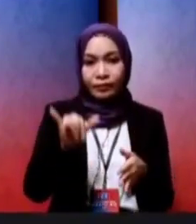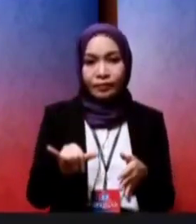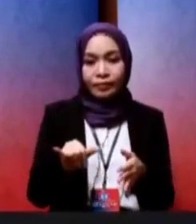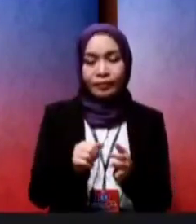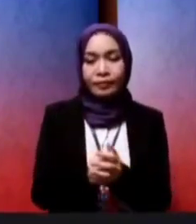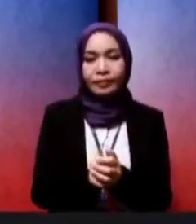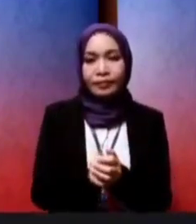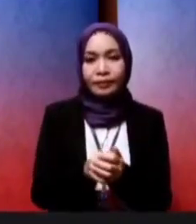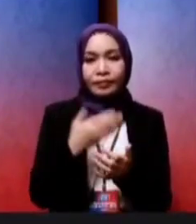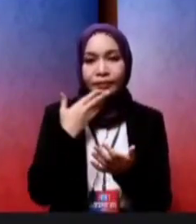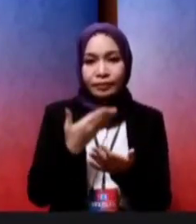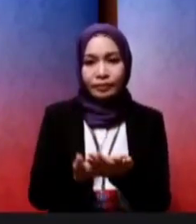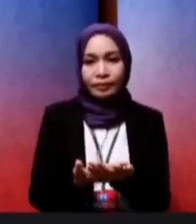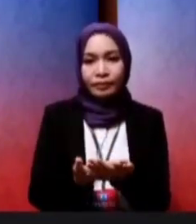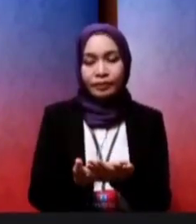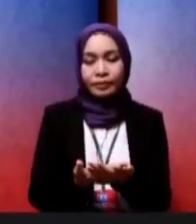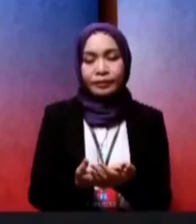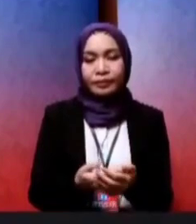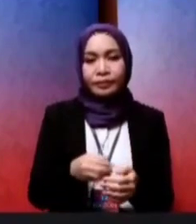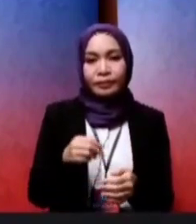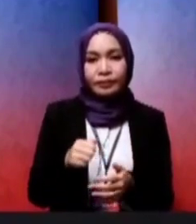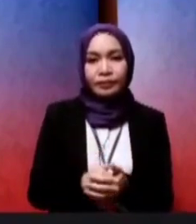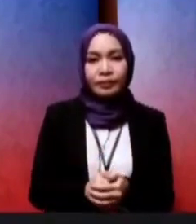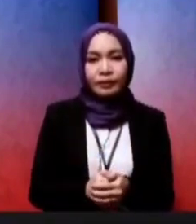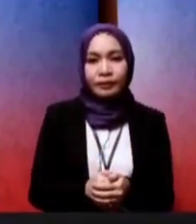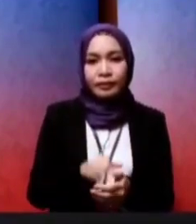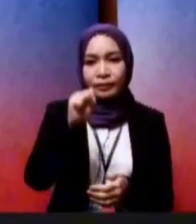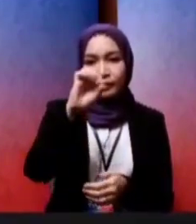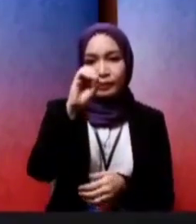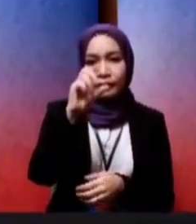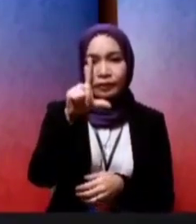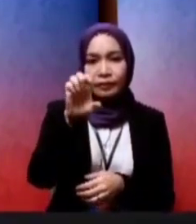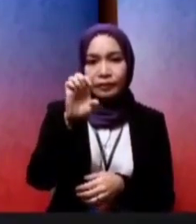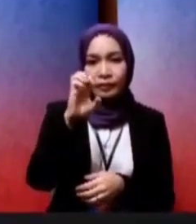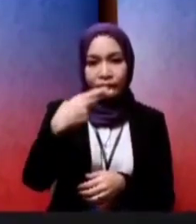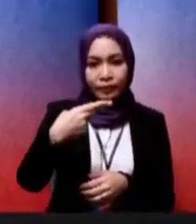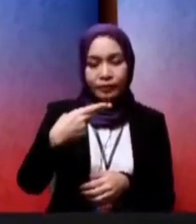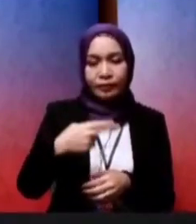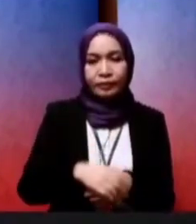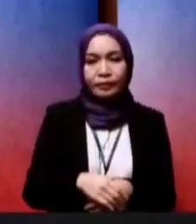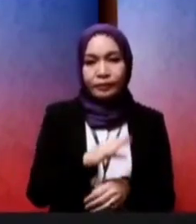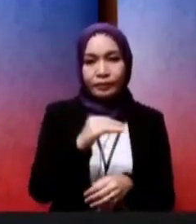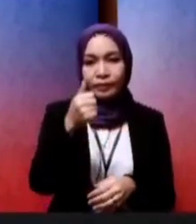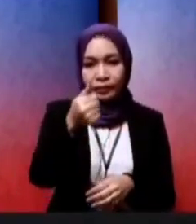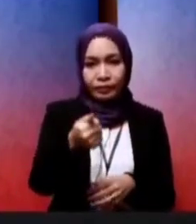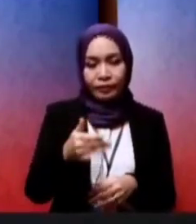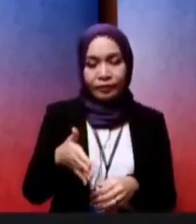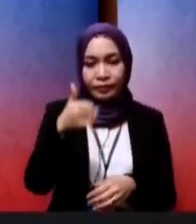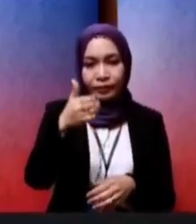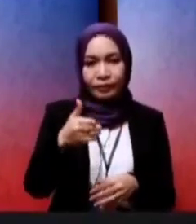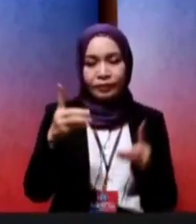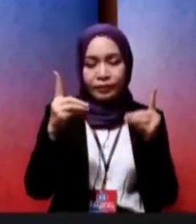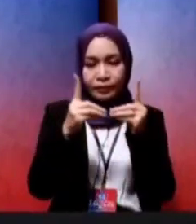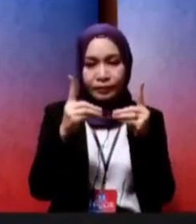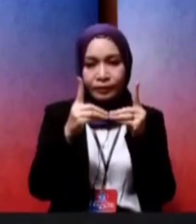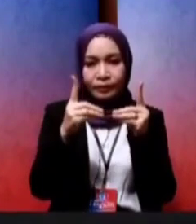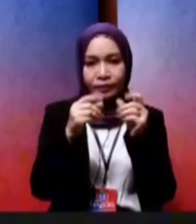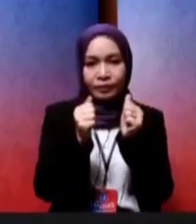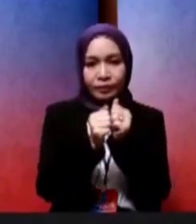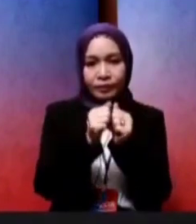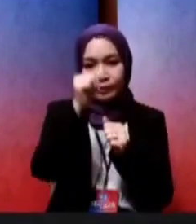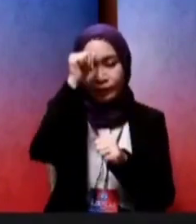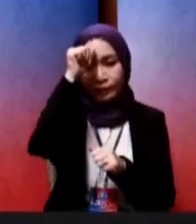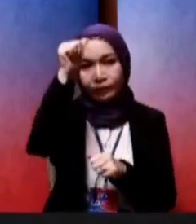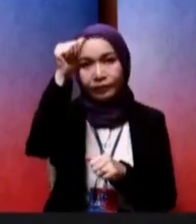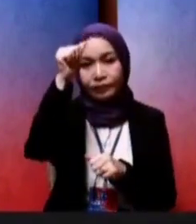kamu akan mengadap Allah Subhanahu waala Pada suatu hari untuk dipertanggungjawabkan ke atas apa yang yang